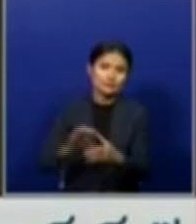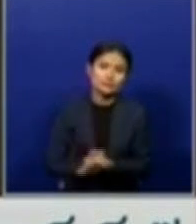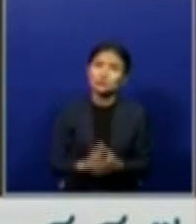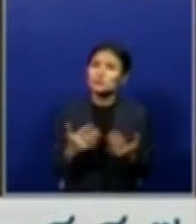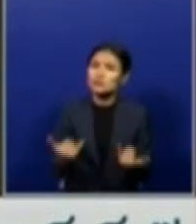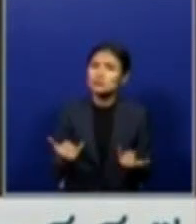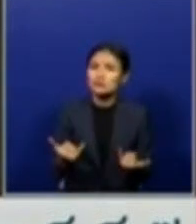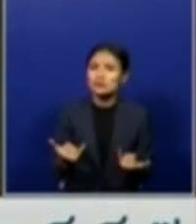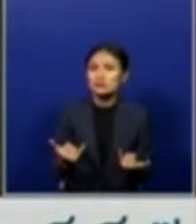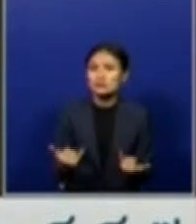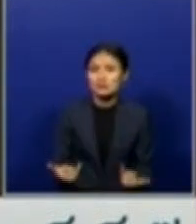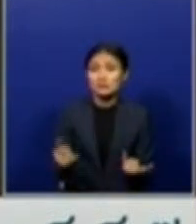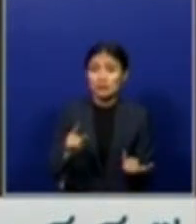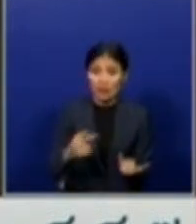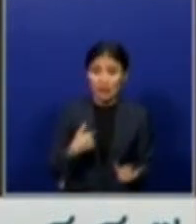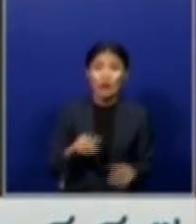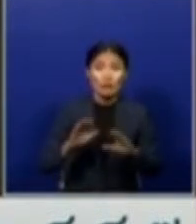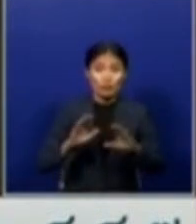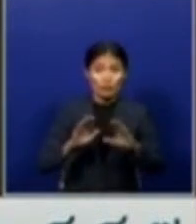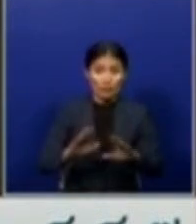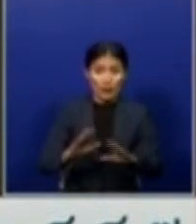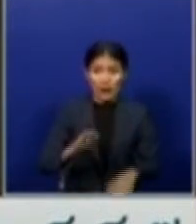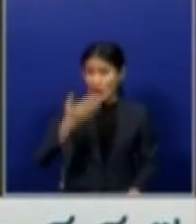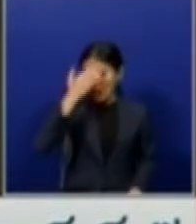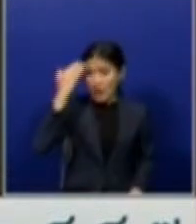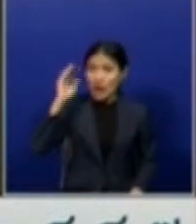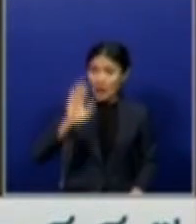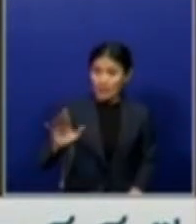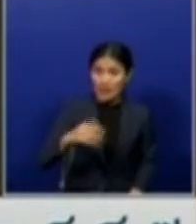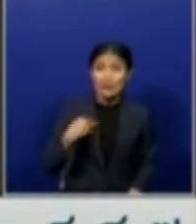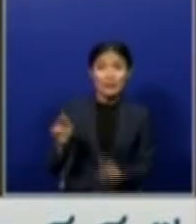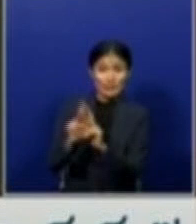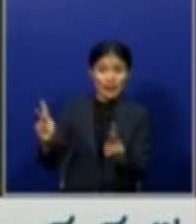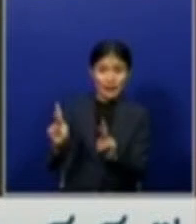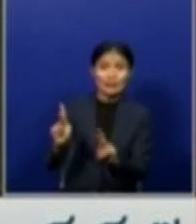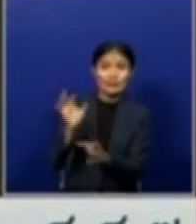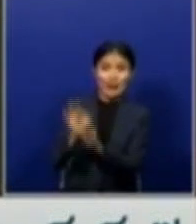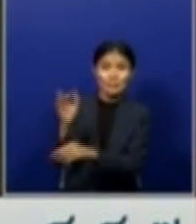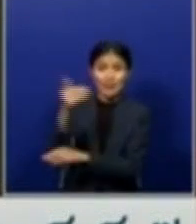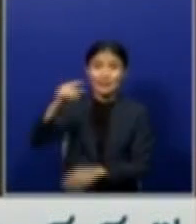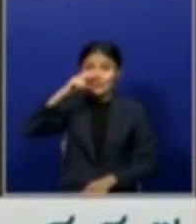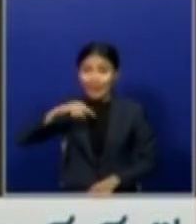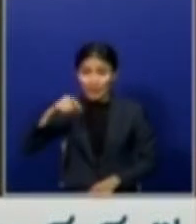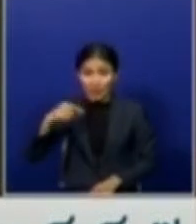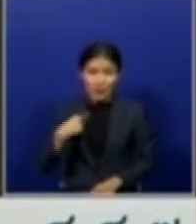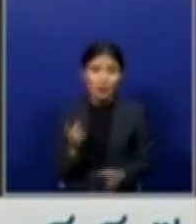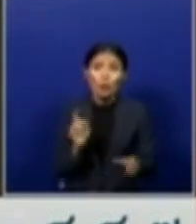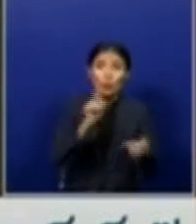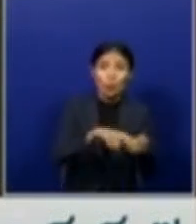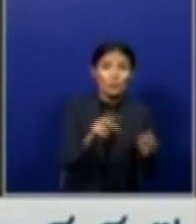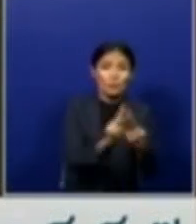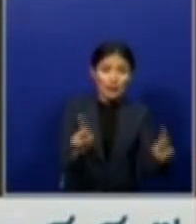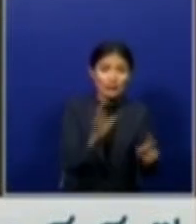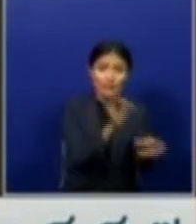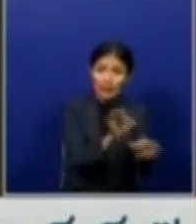ท่านอย่าลืมนะครับว่าท่านเป็นกรรมการของแบงก์พาณิชย์หลายแห่งด้วยนะครับเป็นกรรมการของบริษัทจัดการกองทุนด้ว